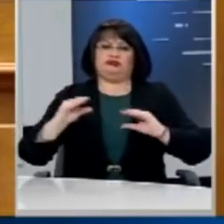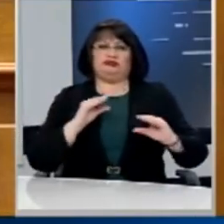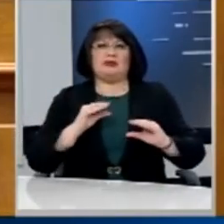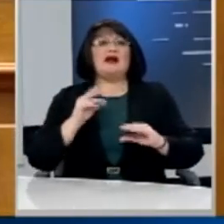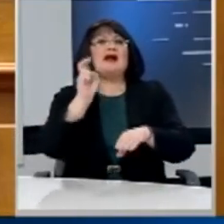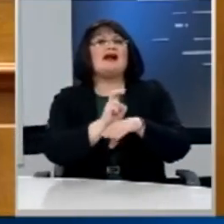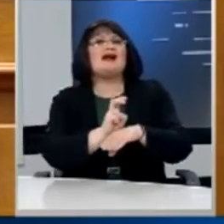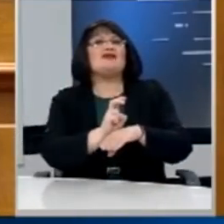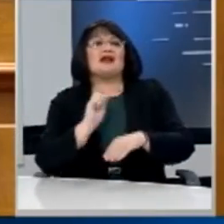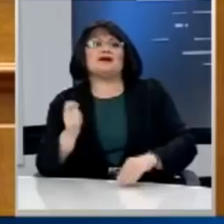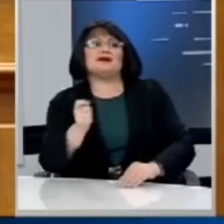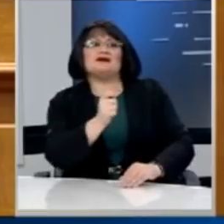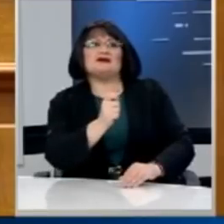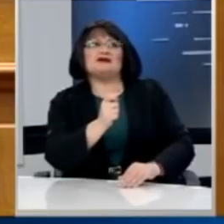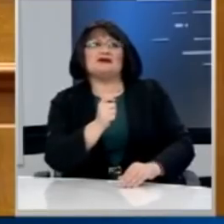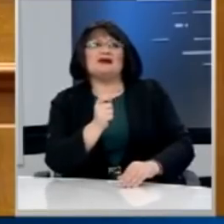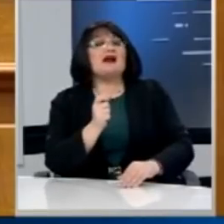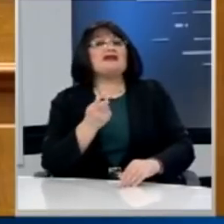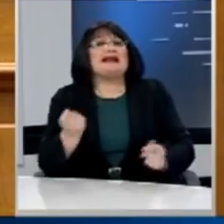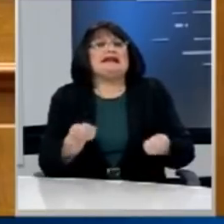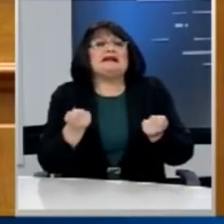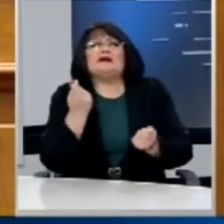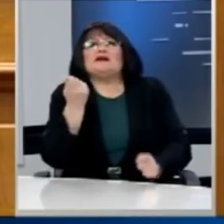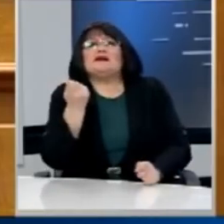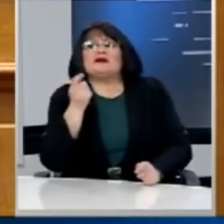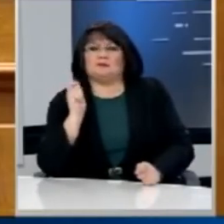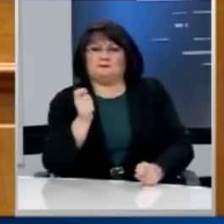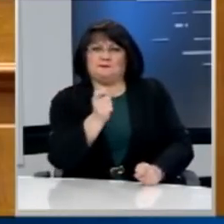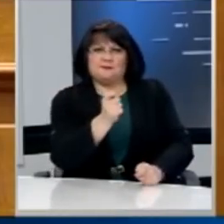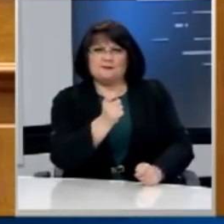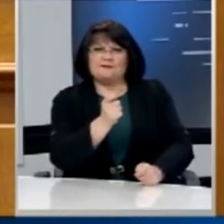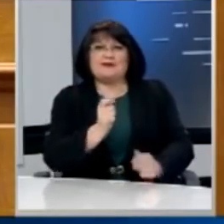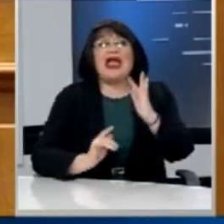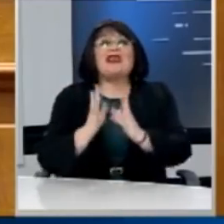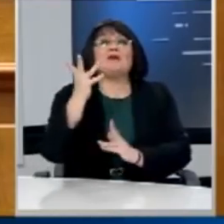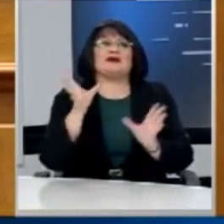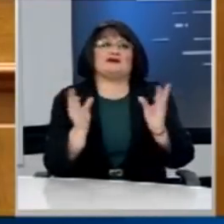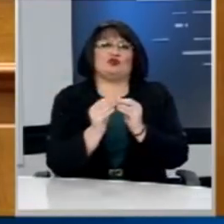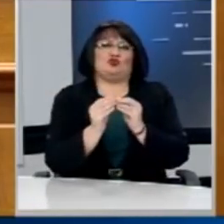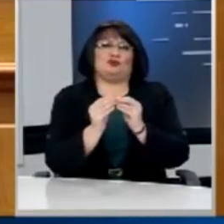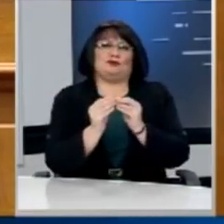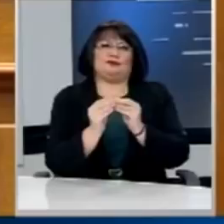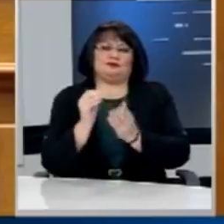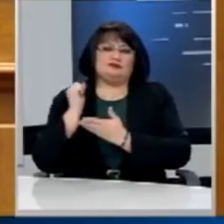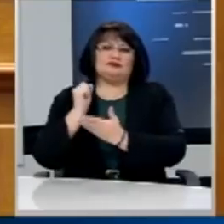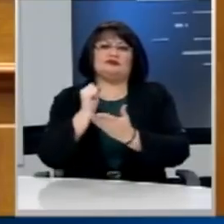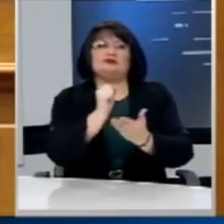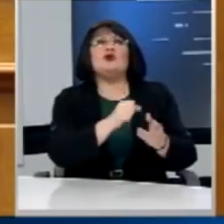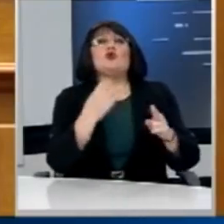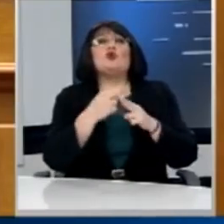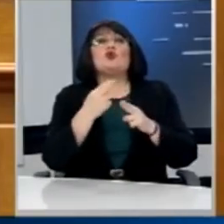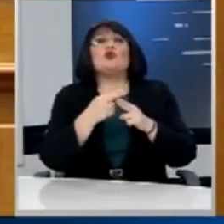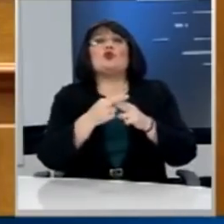θα χρησιμοποιηθούν αποκλειστικά για να χρηματοδοτήσουν την ανάπτυξη. Για τη χρηματοδότηση